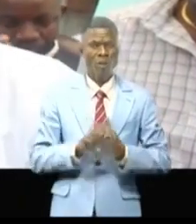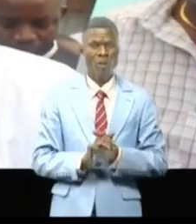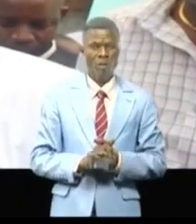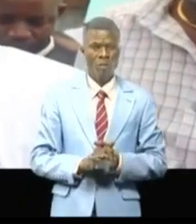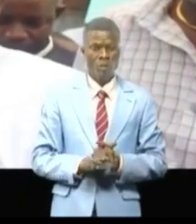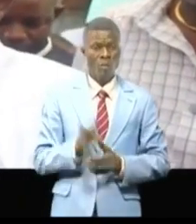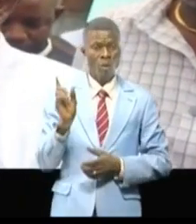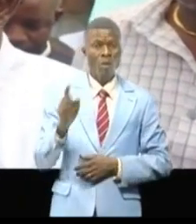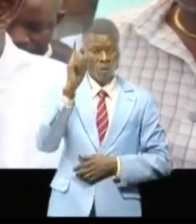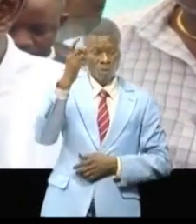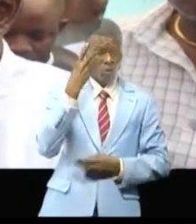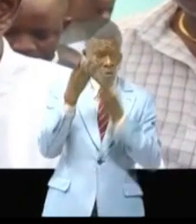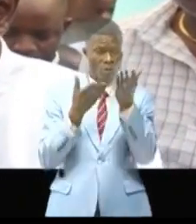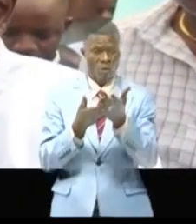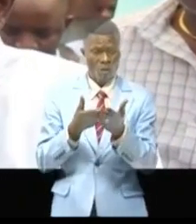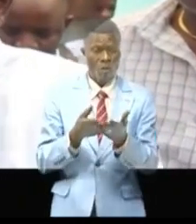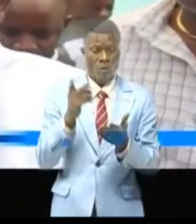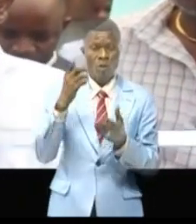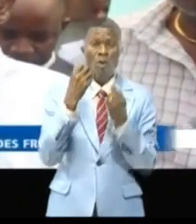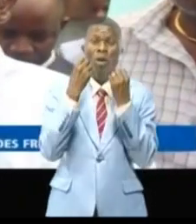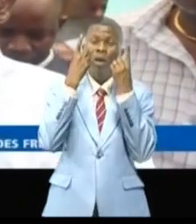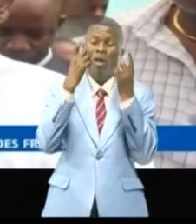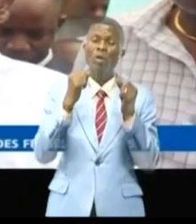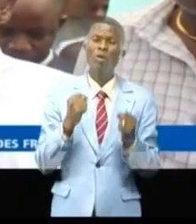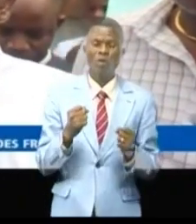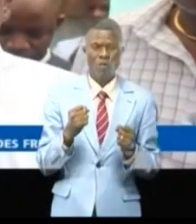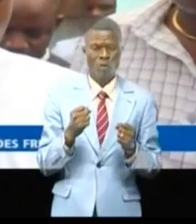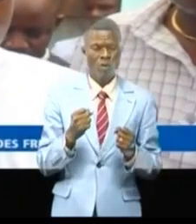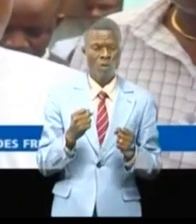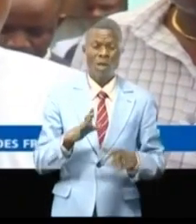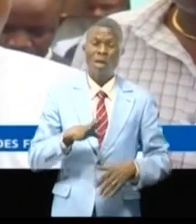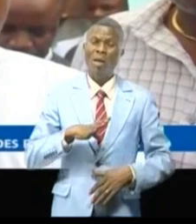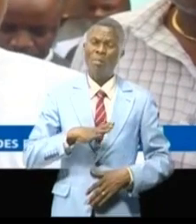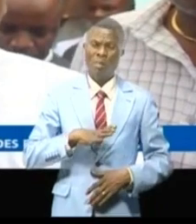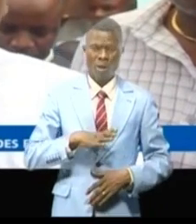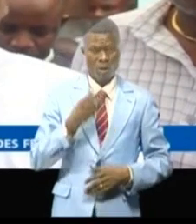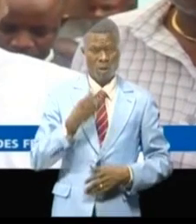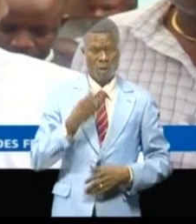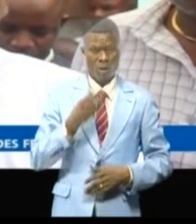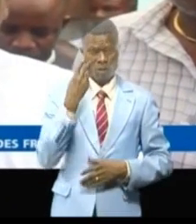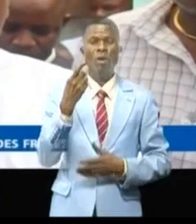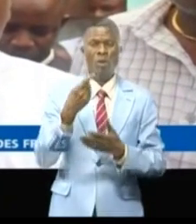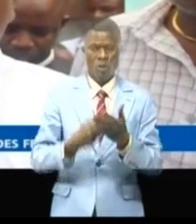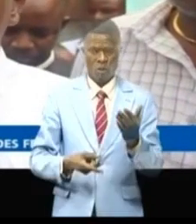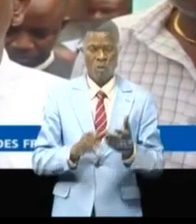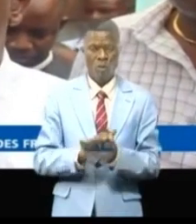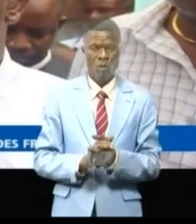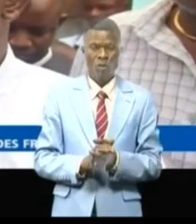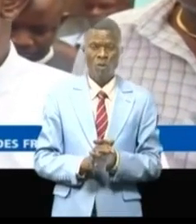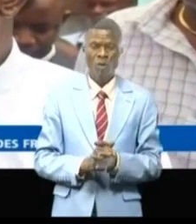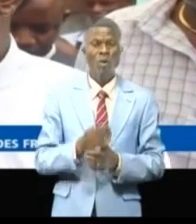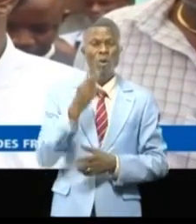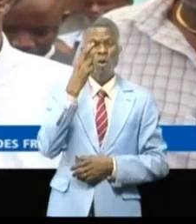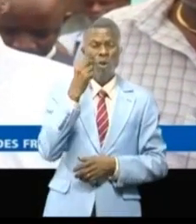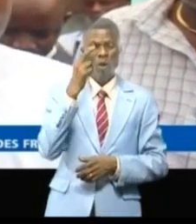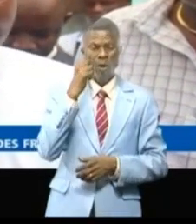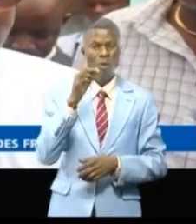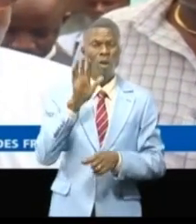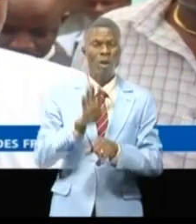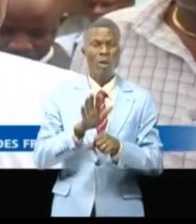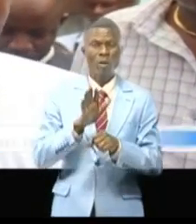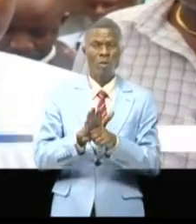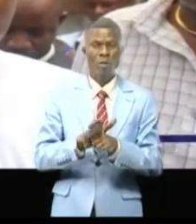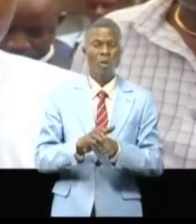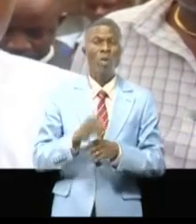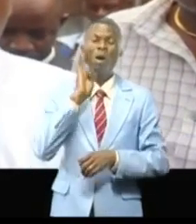si vous y allez, mais vous serez vraiment désolé de voir la devanture de nos écoles qui sont envahies par des